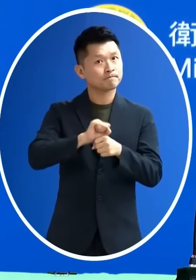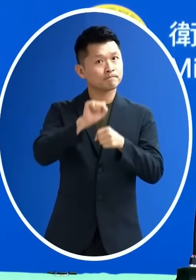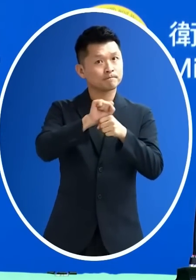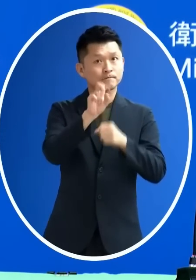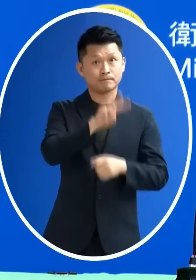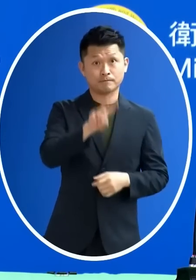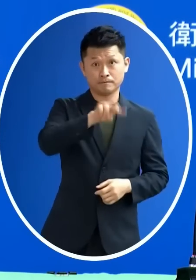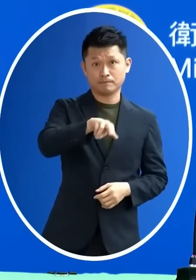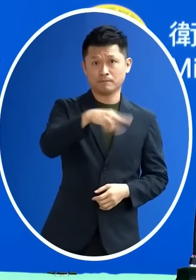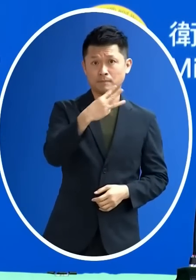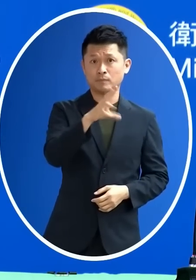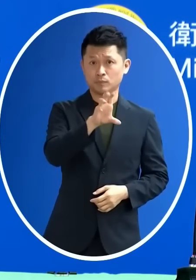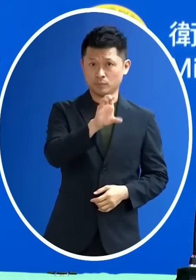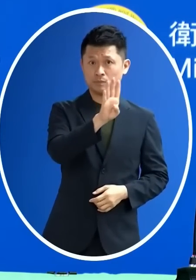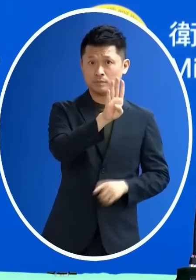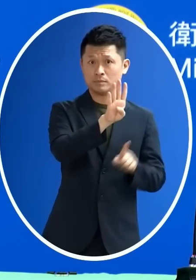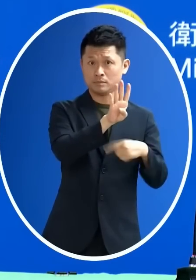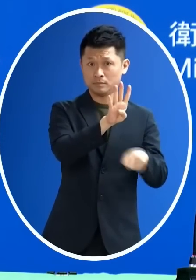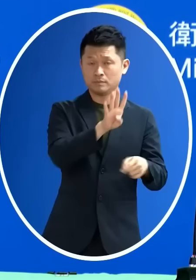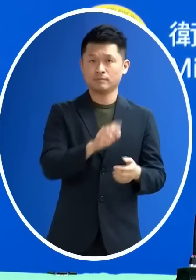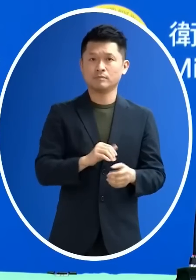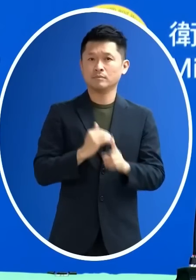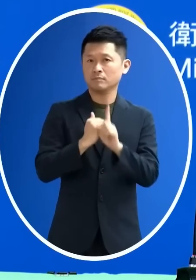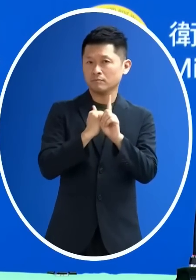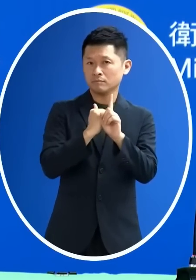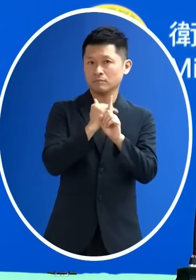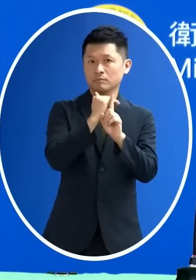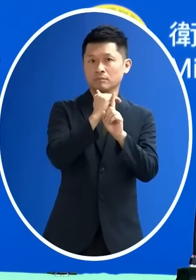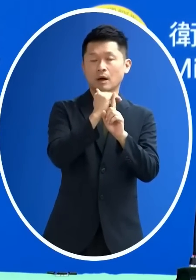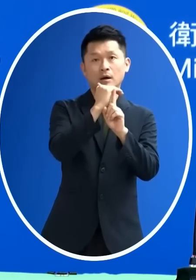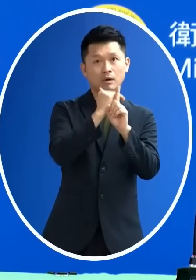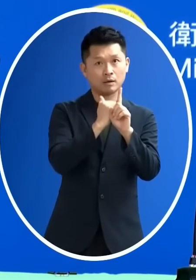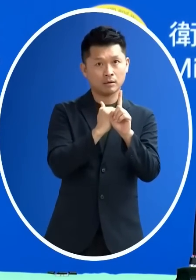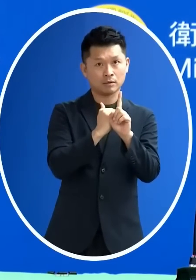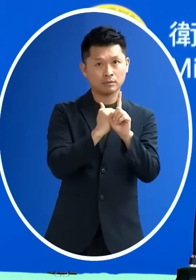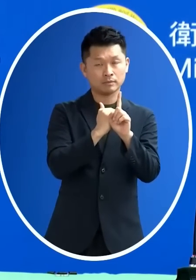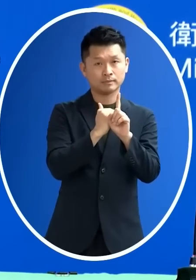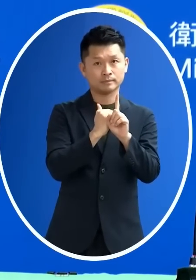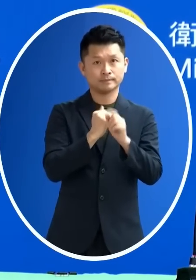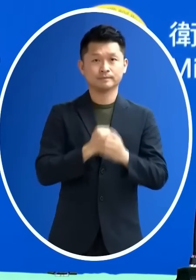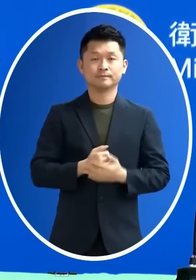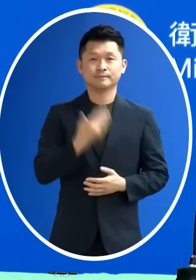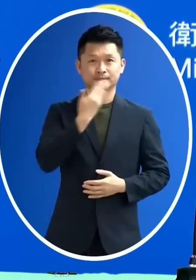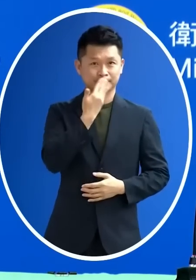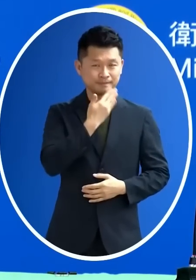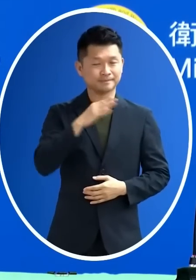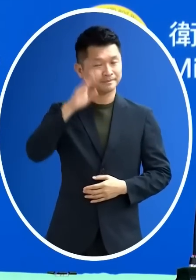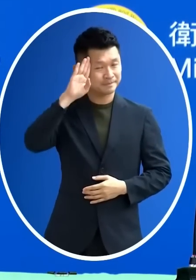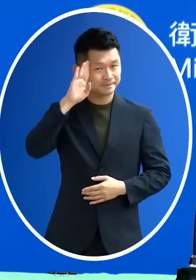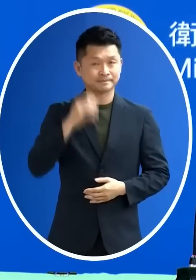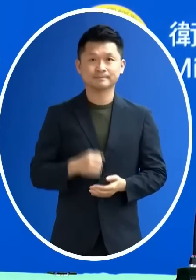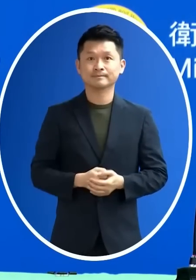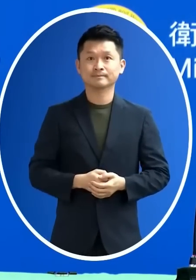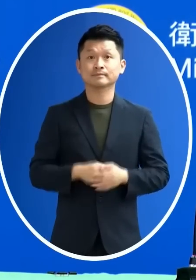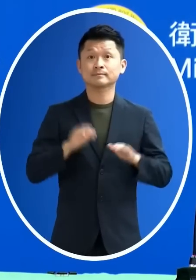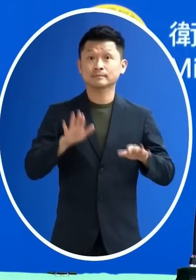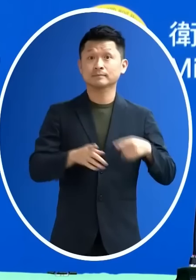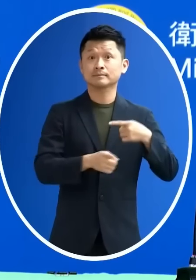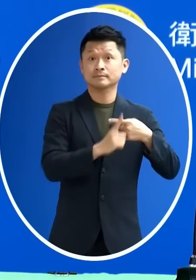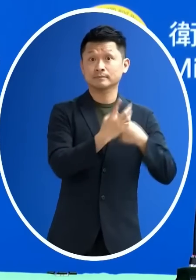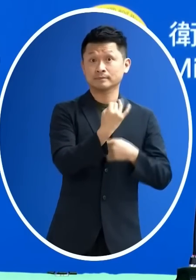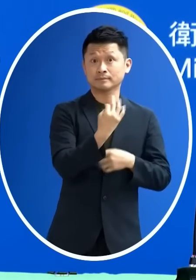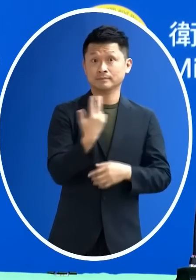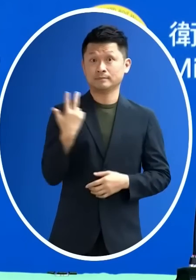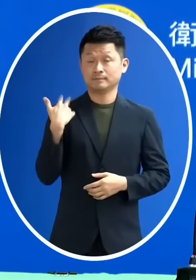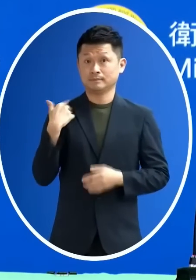了2394例，那也上升了这个下降了抱歉，这今天的个案跟这个上